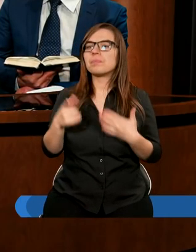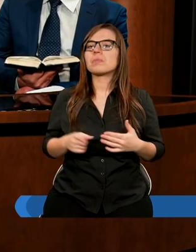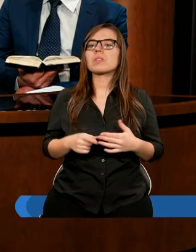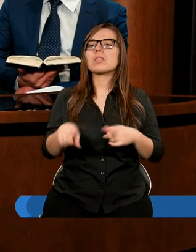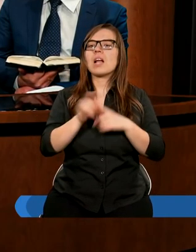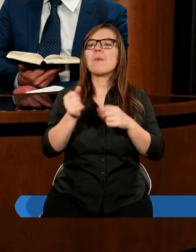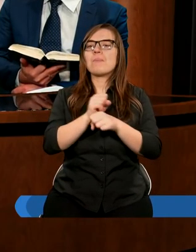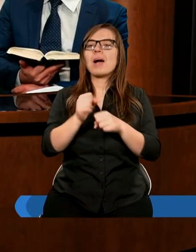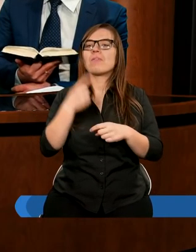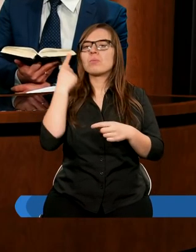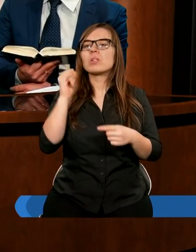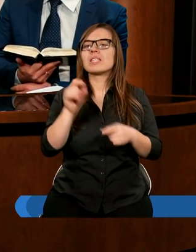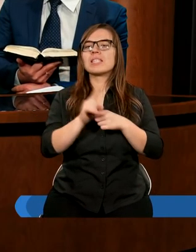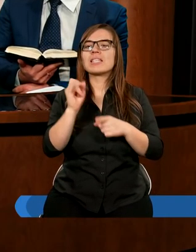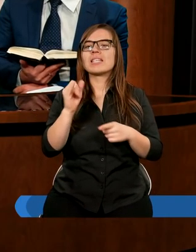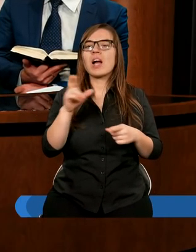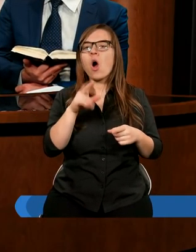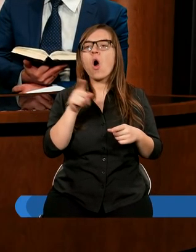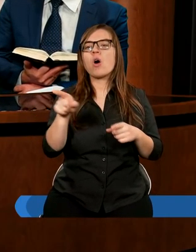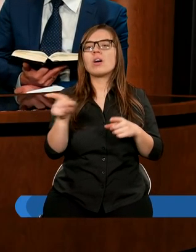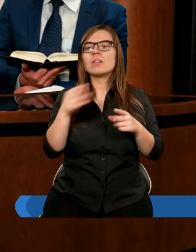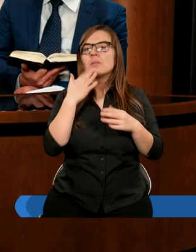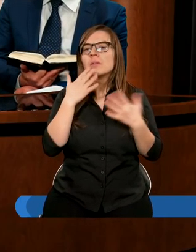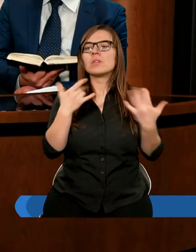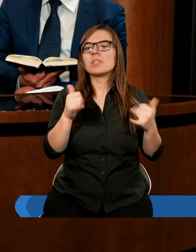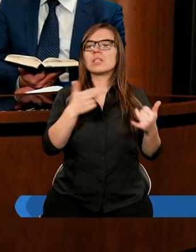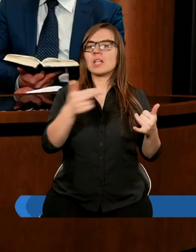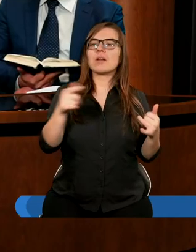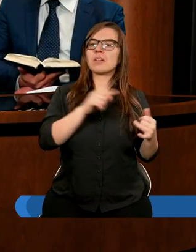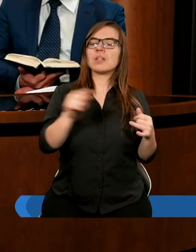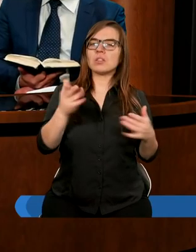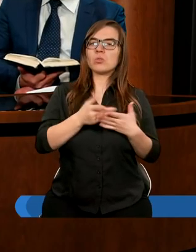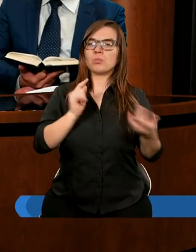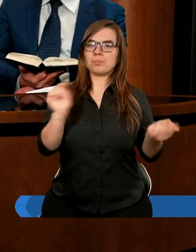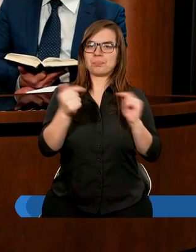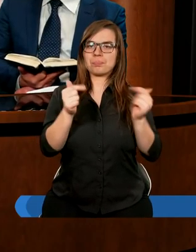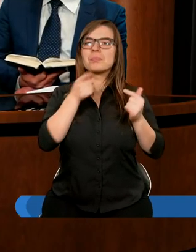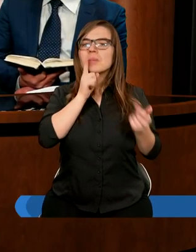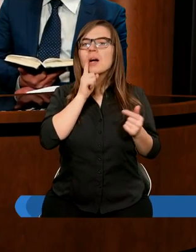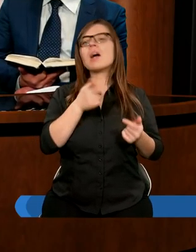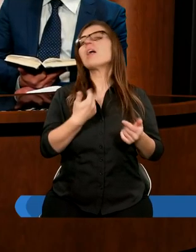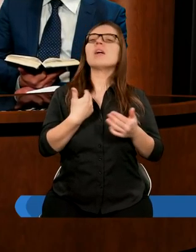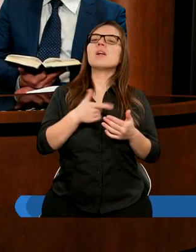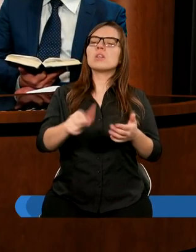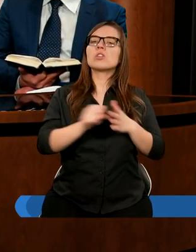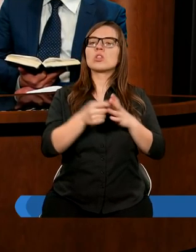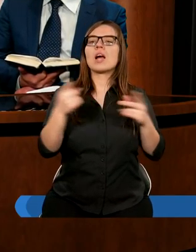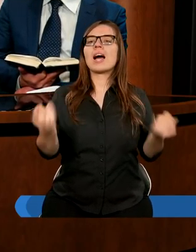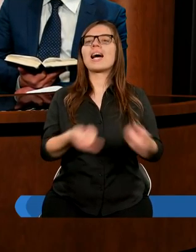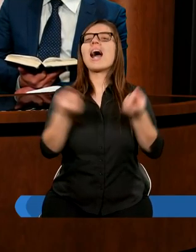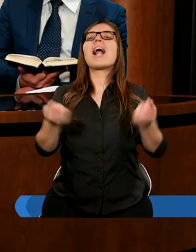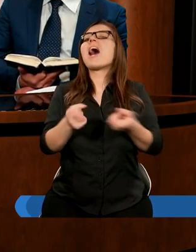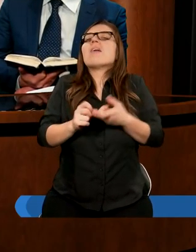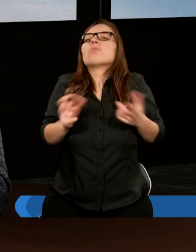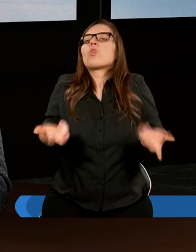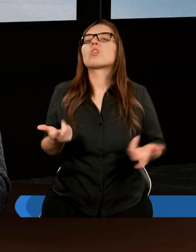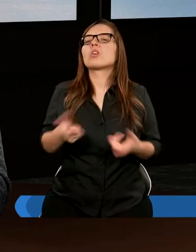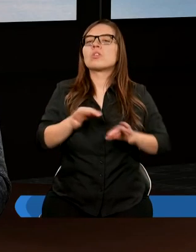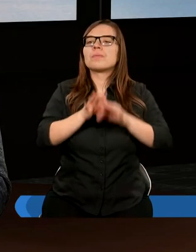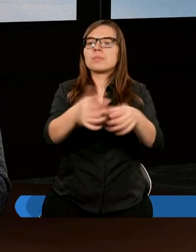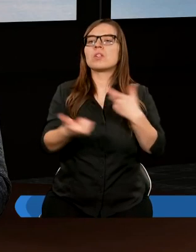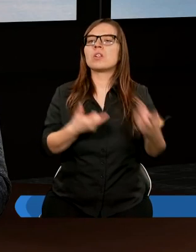Znaczy już Małgosia częściowo wspomniała o tych reklamach. W jednym z naszych tematów rozmawialiśmy o tym, do czego odwołują się reklamy, do tego, na